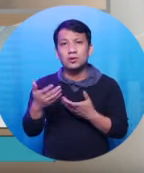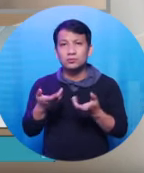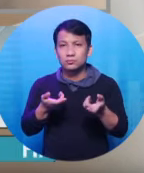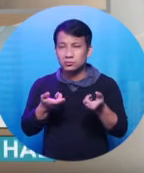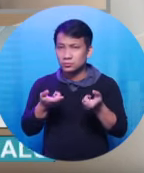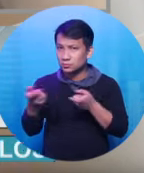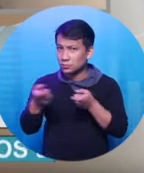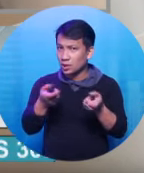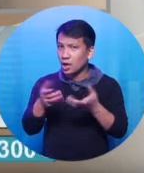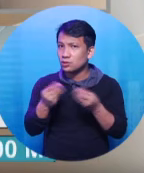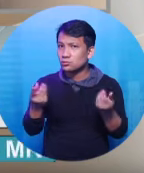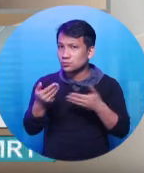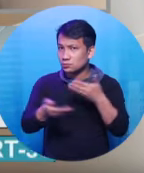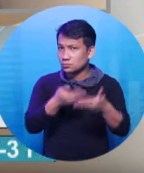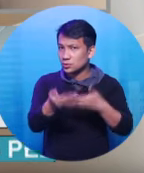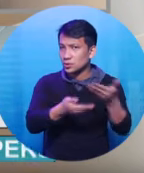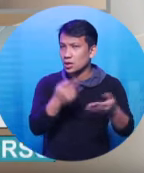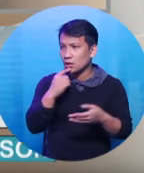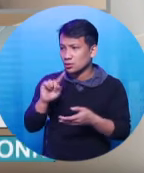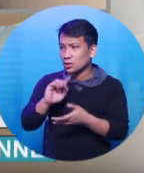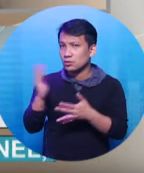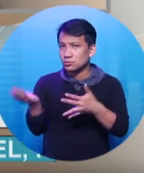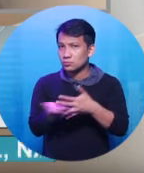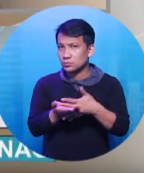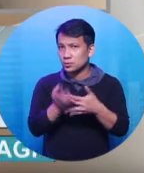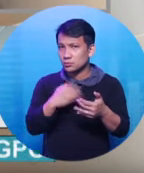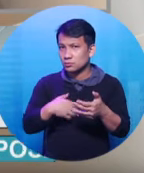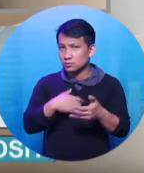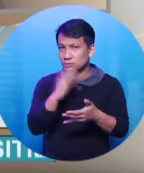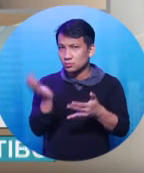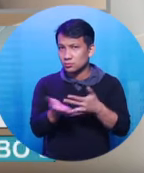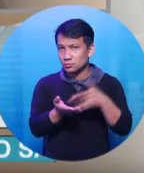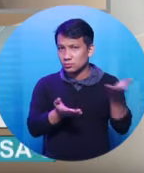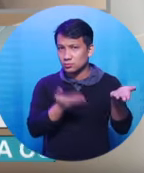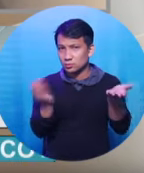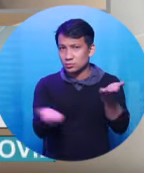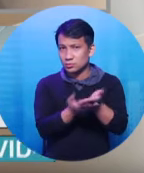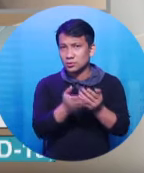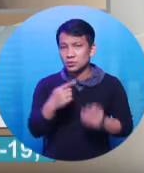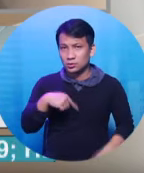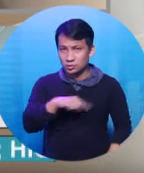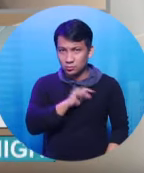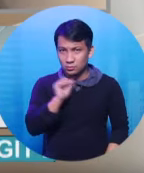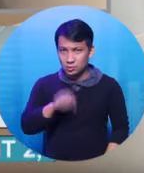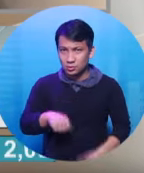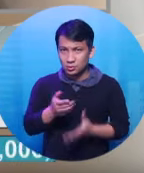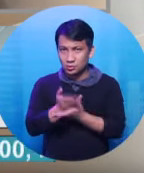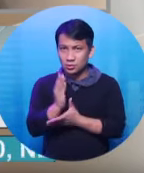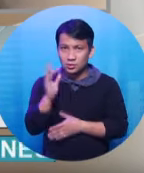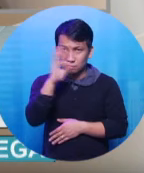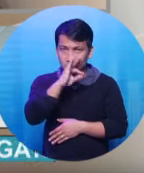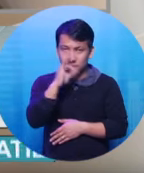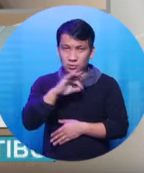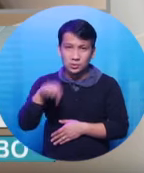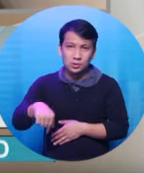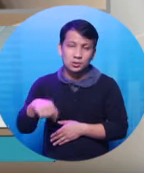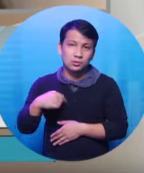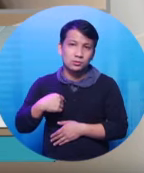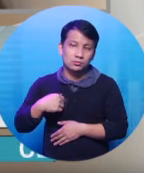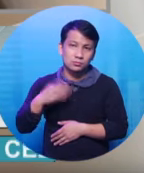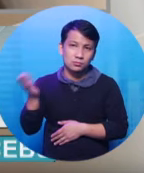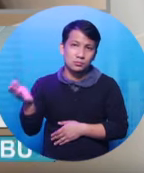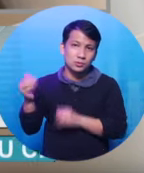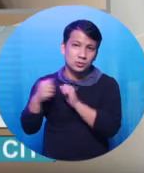ang case at kung ano po yung kaso isinampan niyo sa kanya. Karapatan po namin bilang mga Pilipino, bilang kababayan